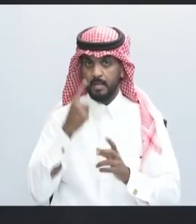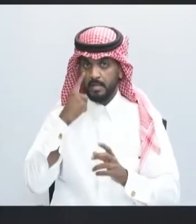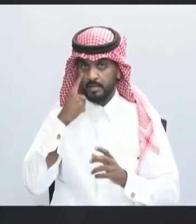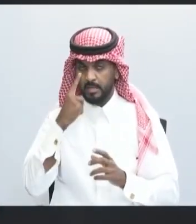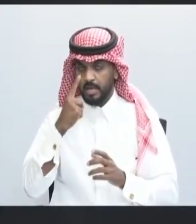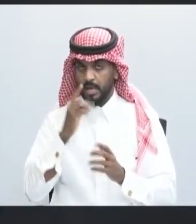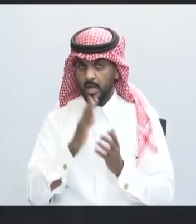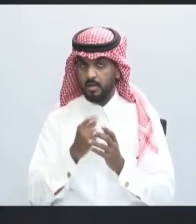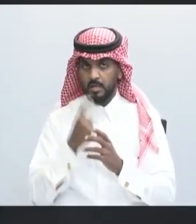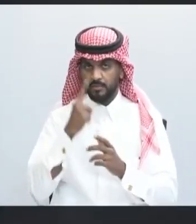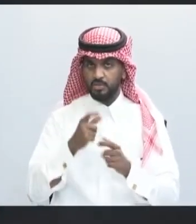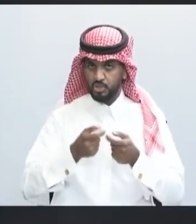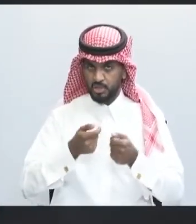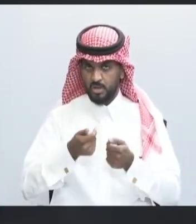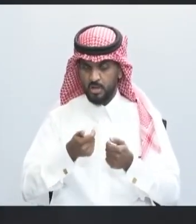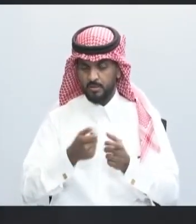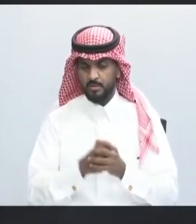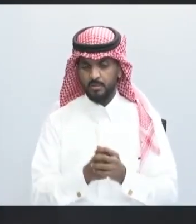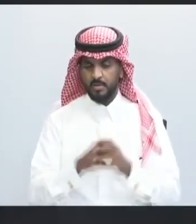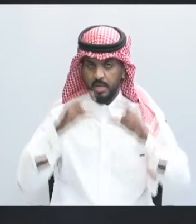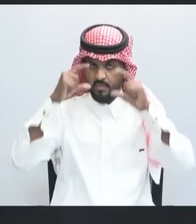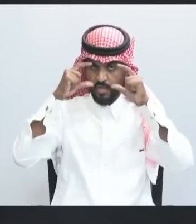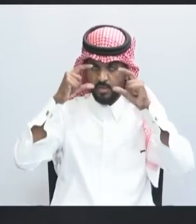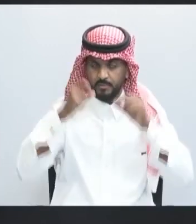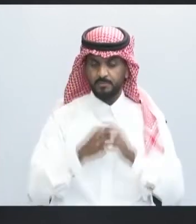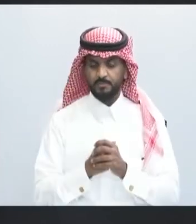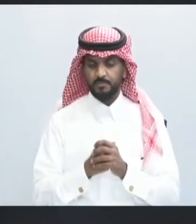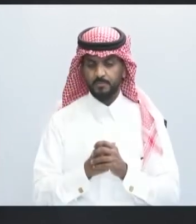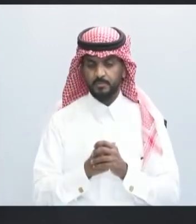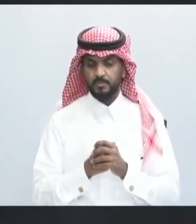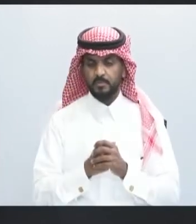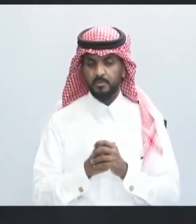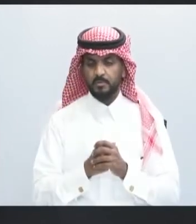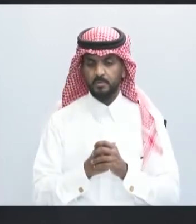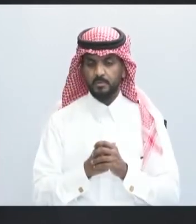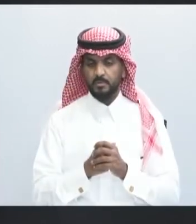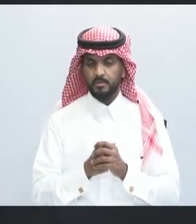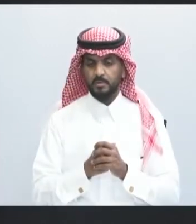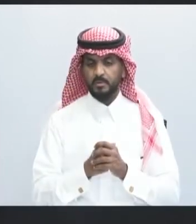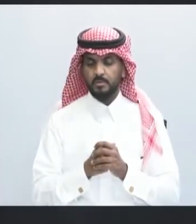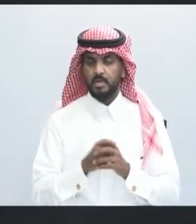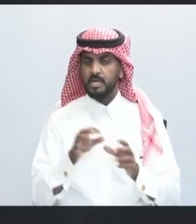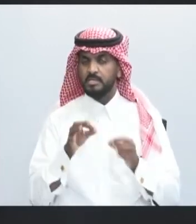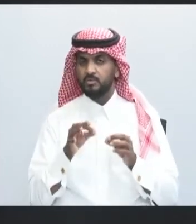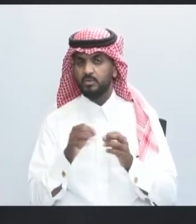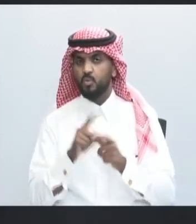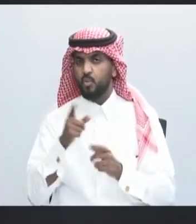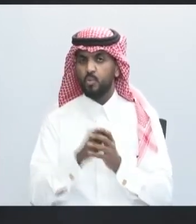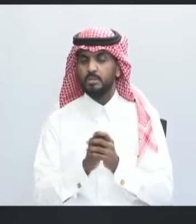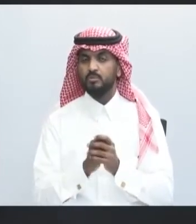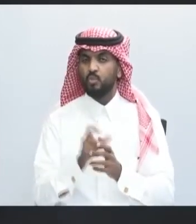عند شراء النظارات الشمسيه علينا اتخاذها حسب وصفات